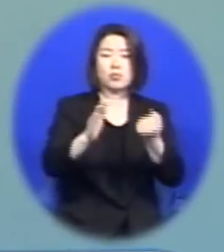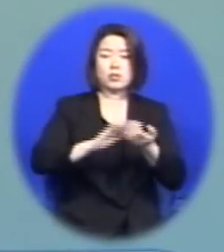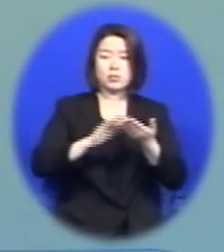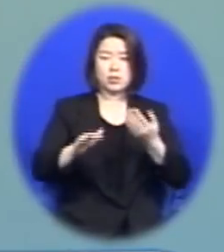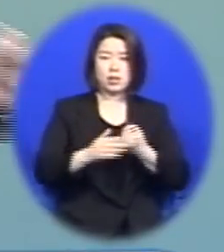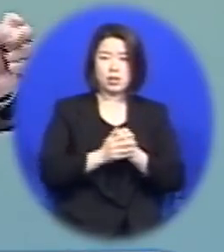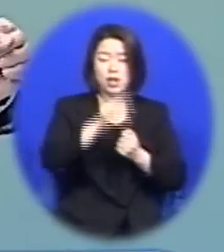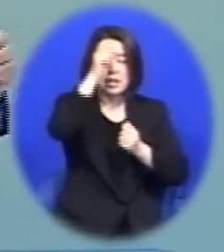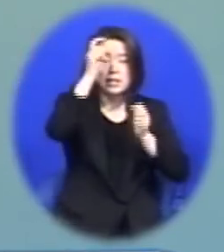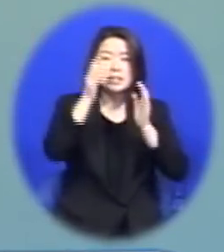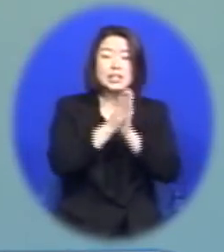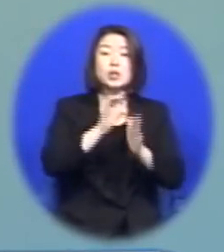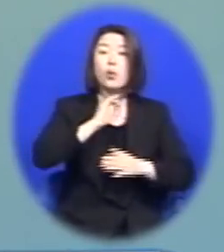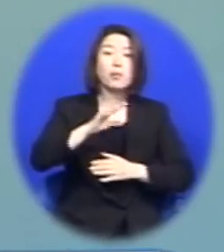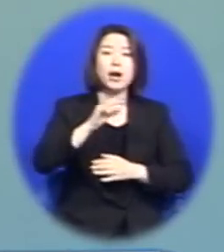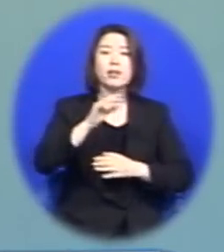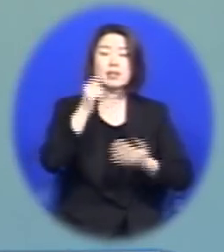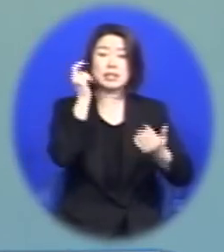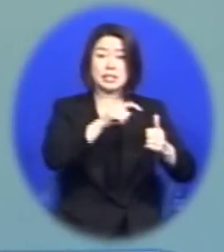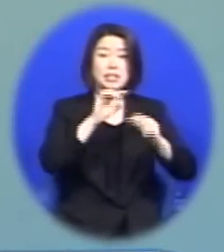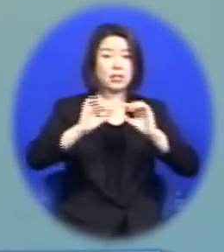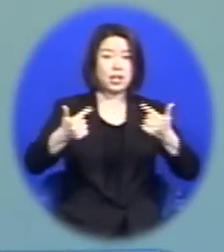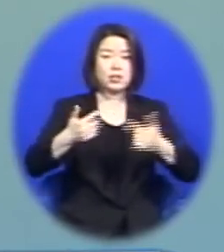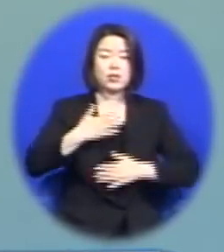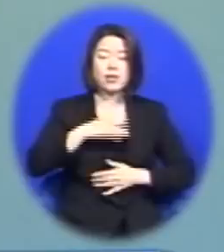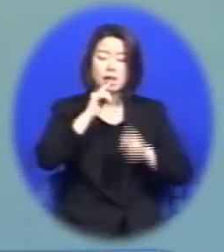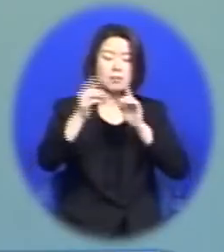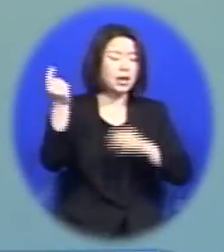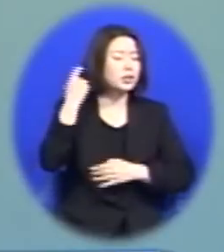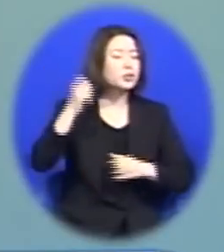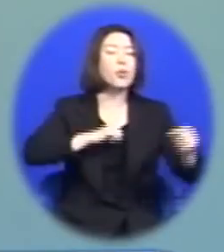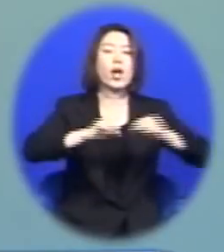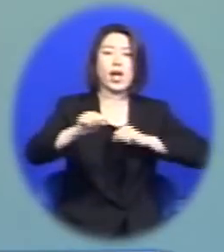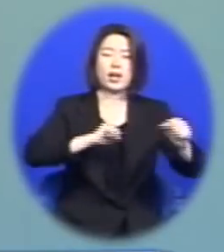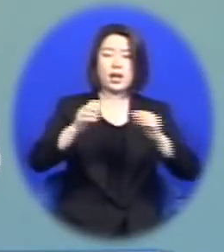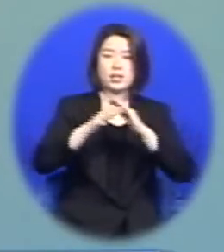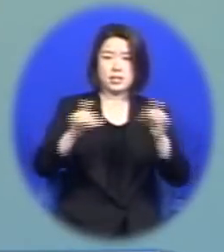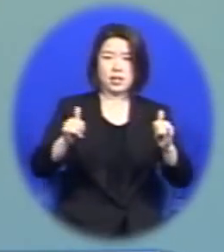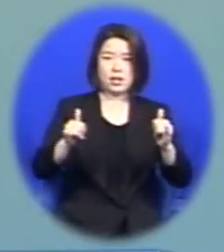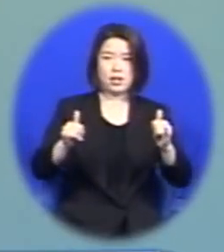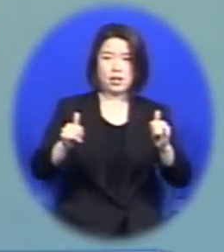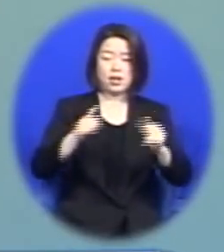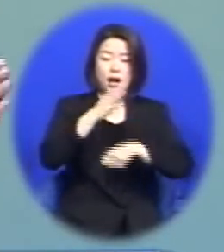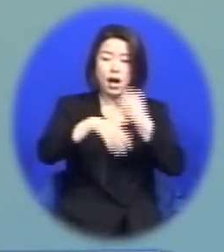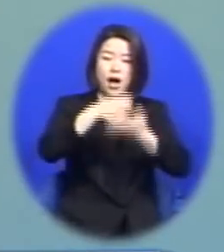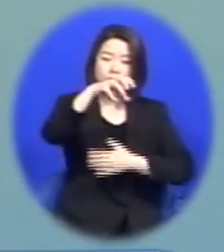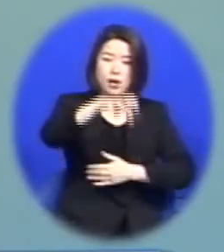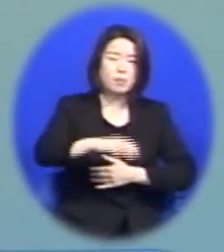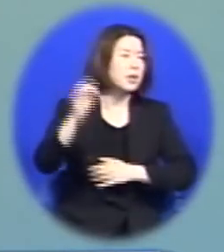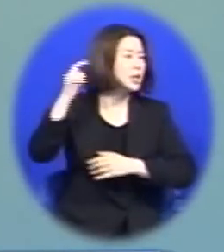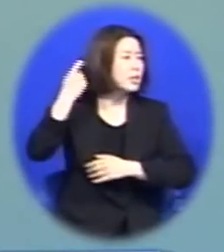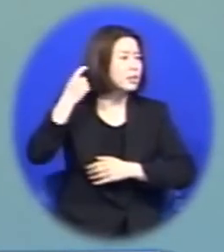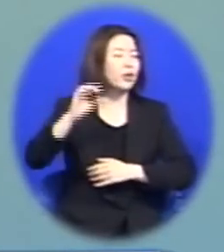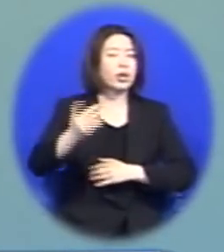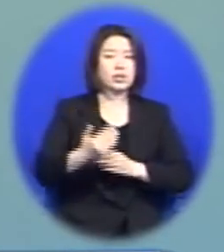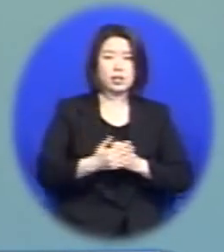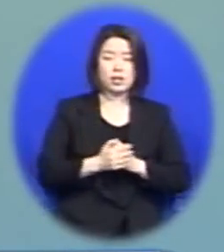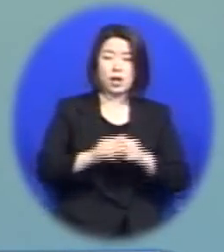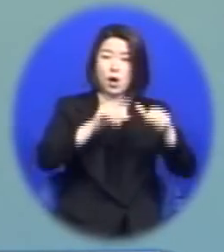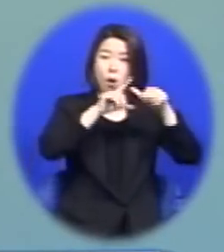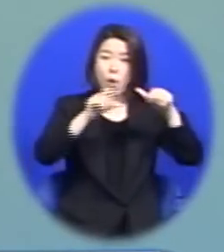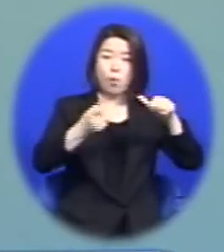내 말을 듣고 행하는 자는 하나님 앞에 들어야 합니다 이 2호 5월 한달 동안을